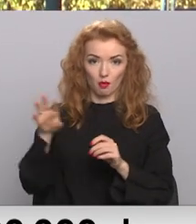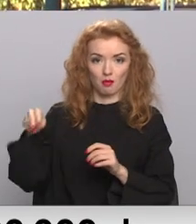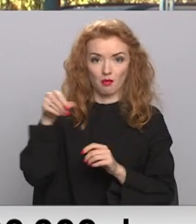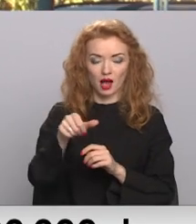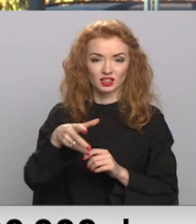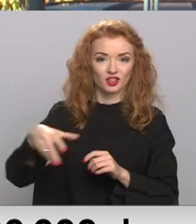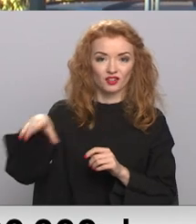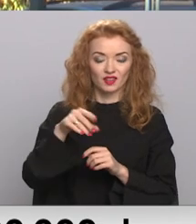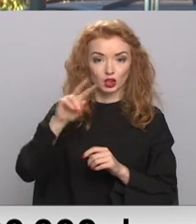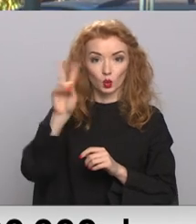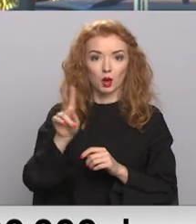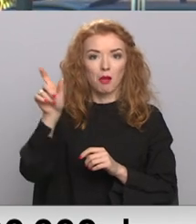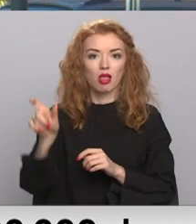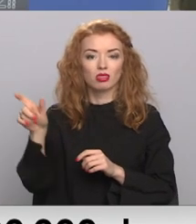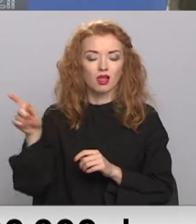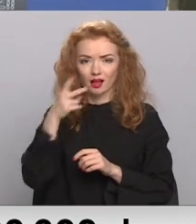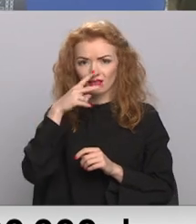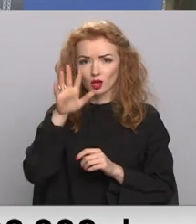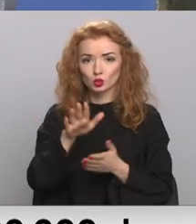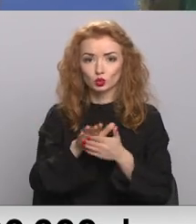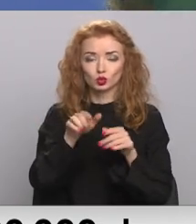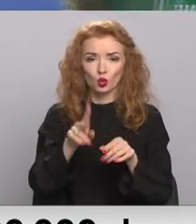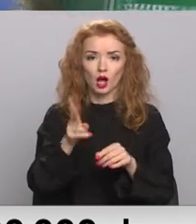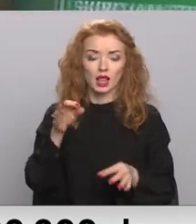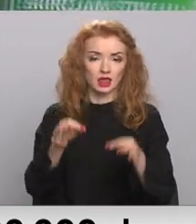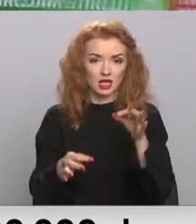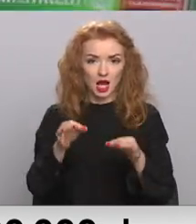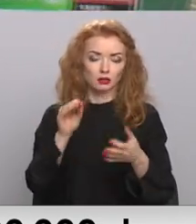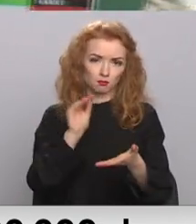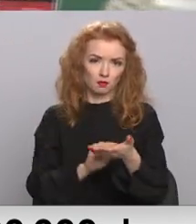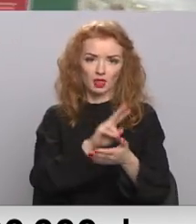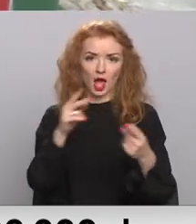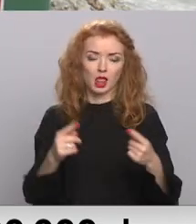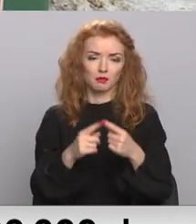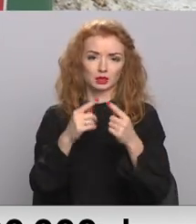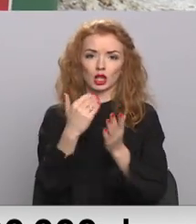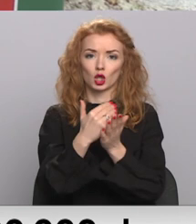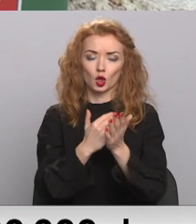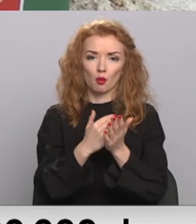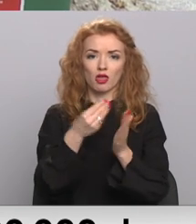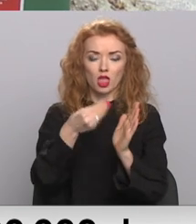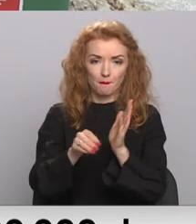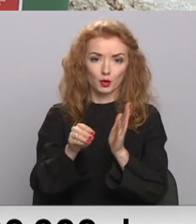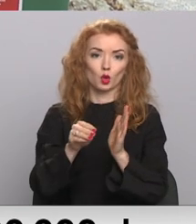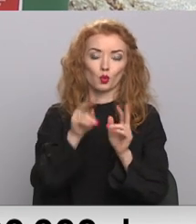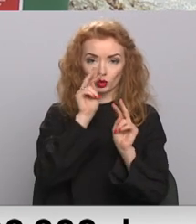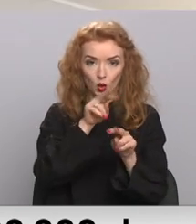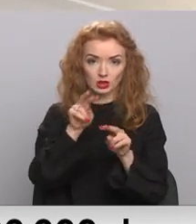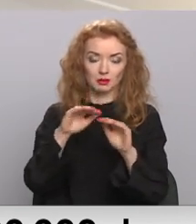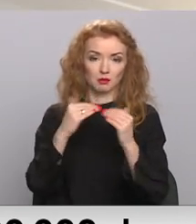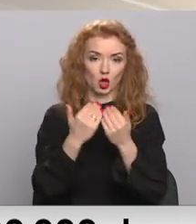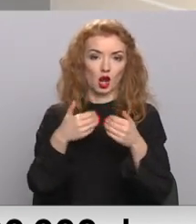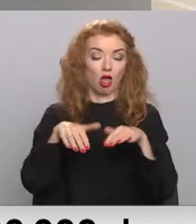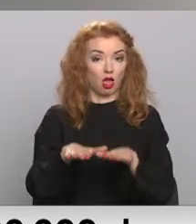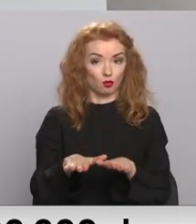maksās visi jūrmalnieki, neraugoties to, ka tiesa jau saskatījusi neatbilstību likumam iepirkumu uzraudzības biroja pieņemtajā lēmumā.